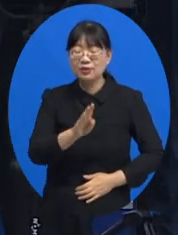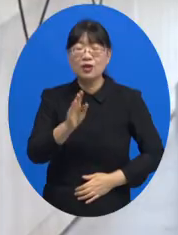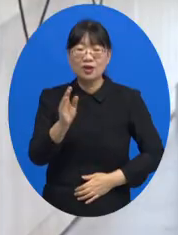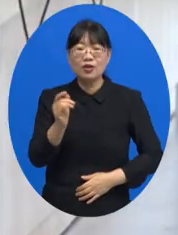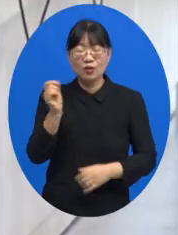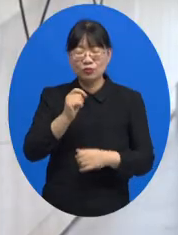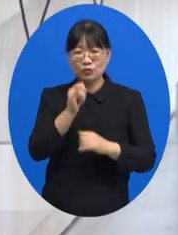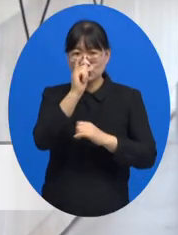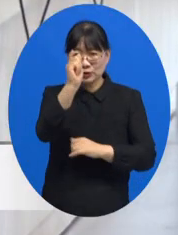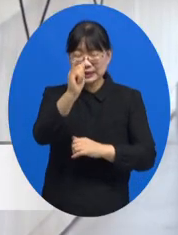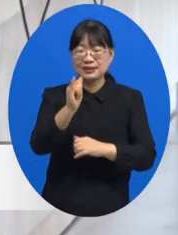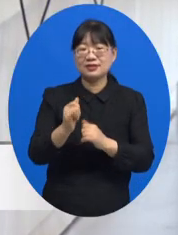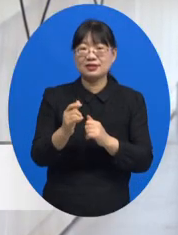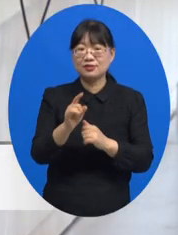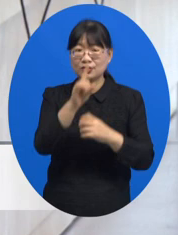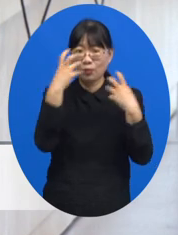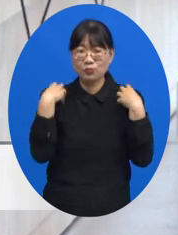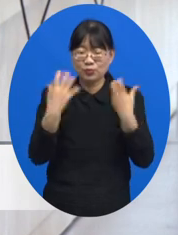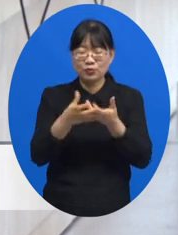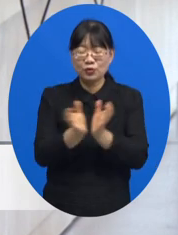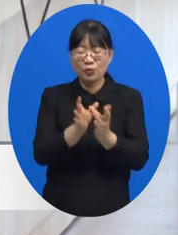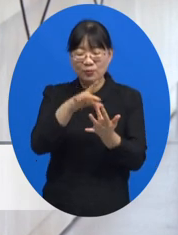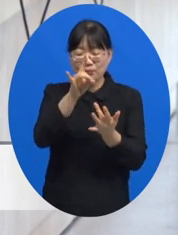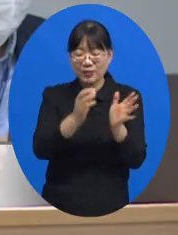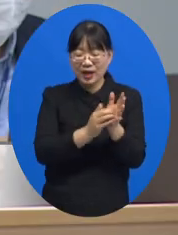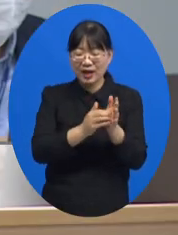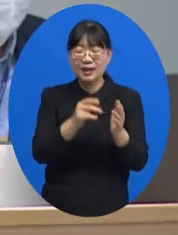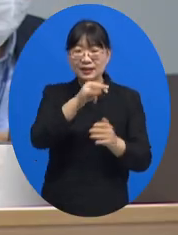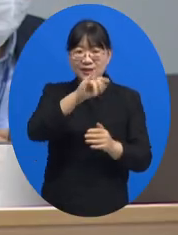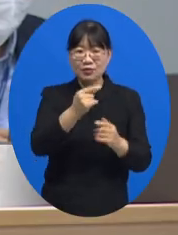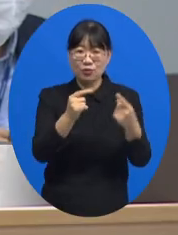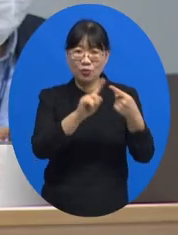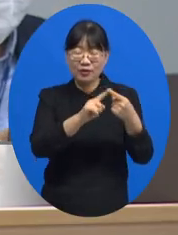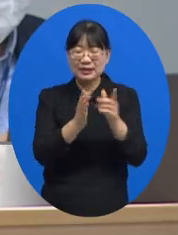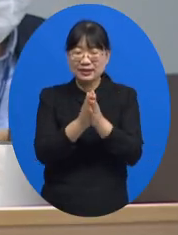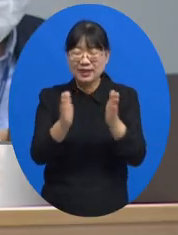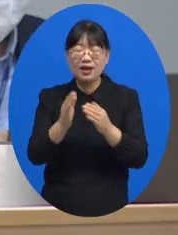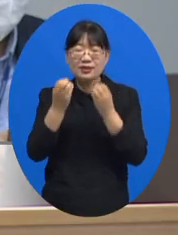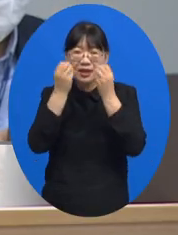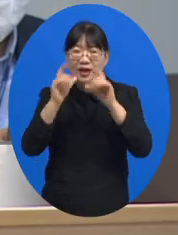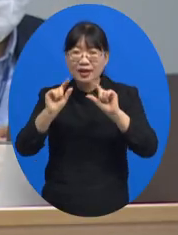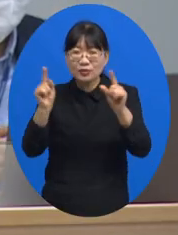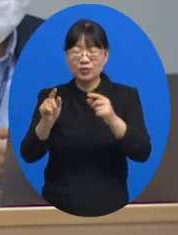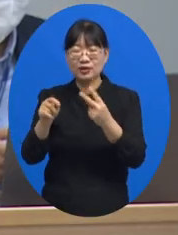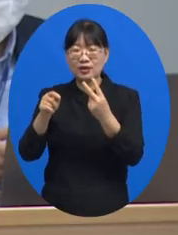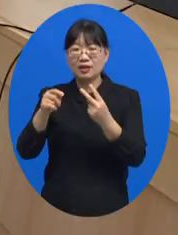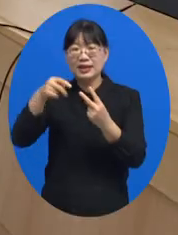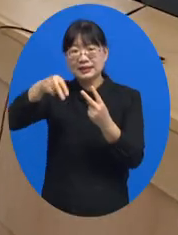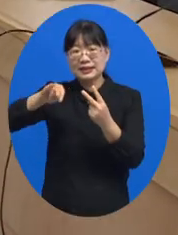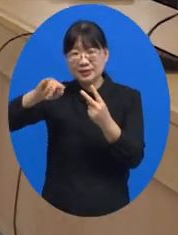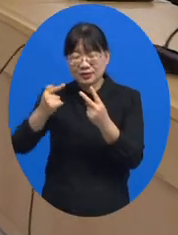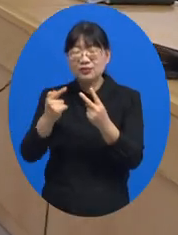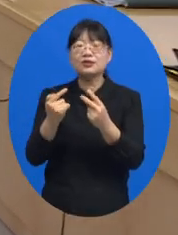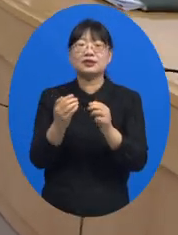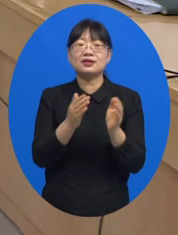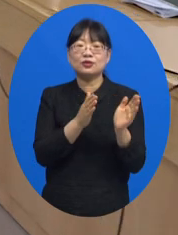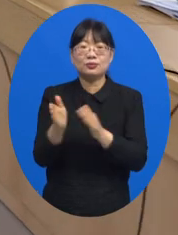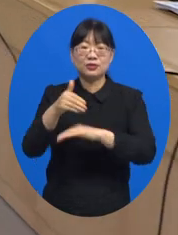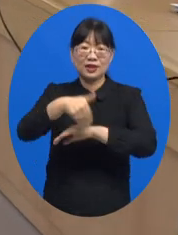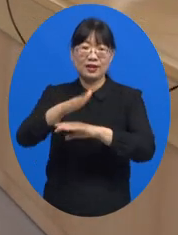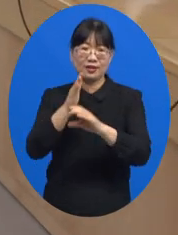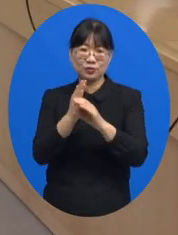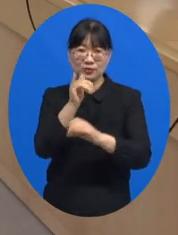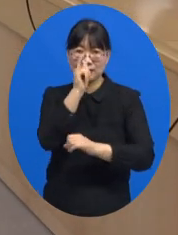했습니다 경기도는 이번 시즌1의 시작으로 새해에도 새로운 주제를 가지고 시즌 2를 진행할 방침입니다